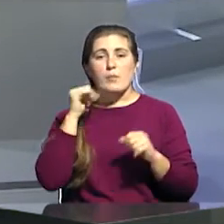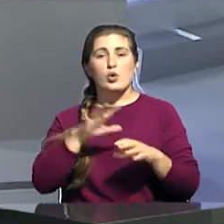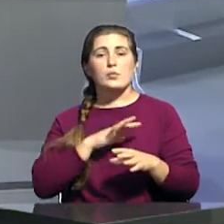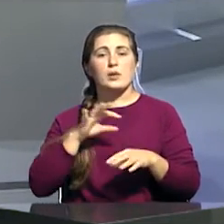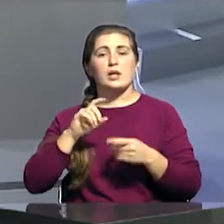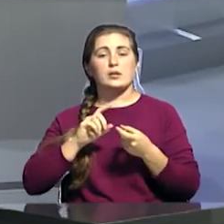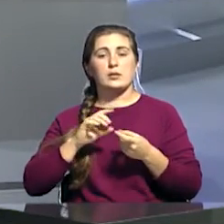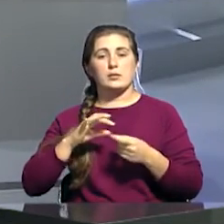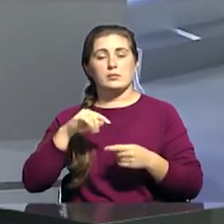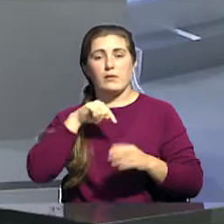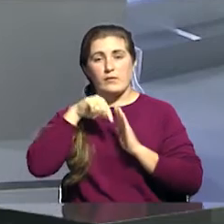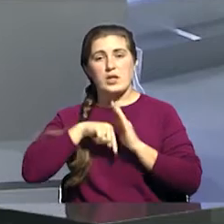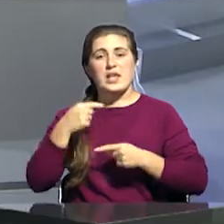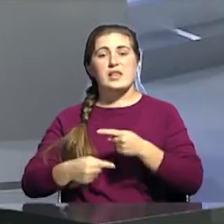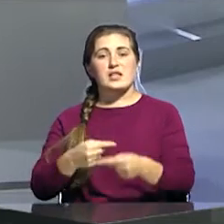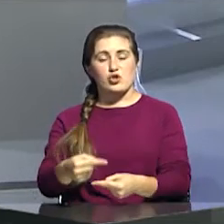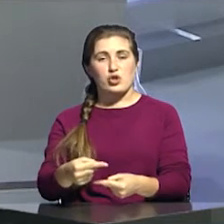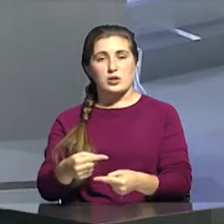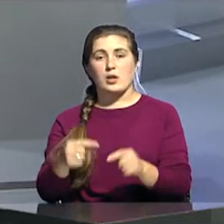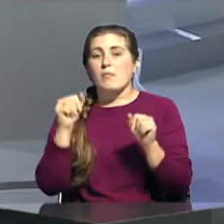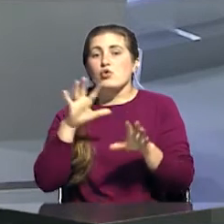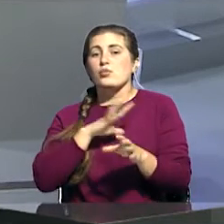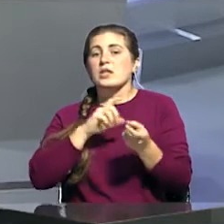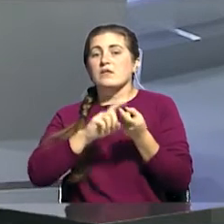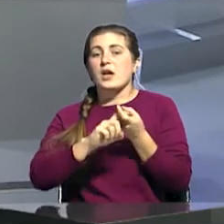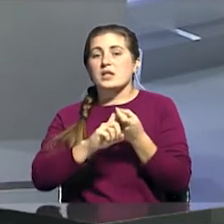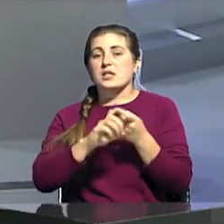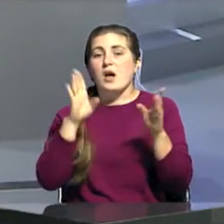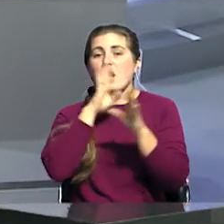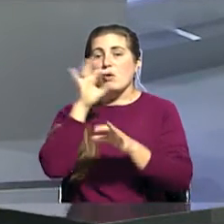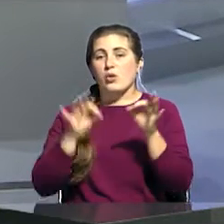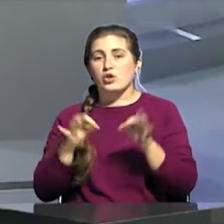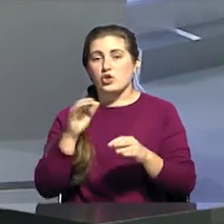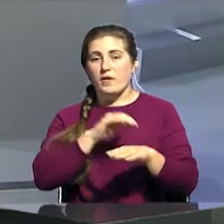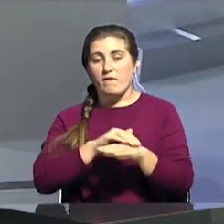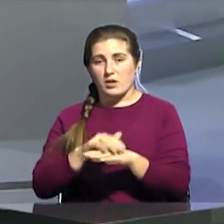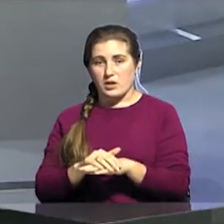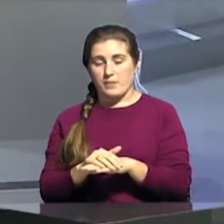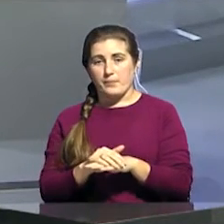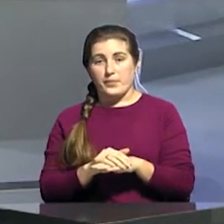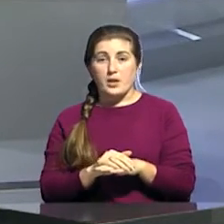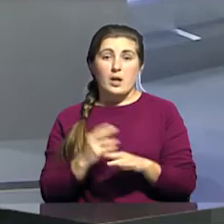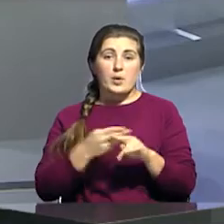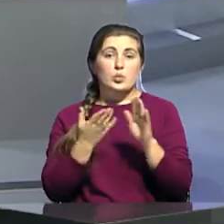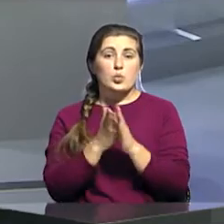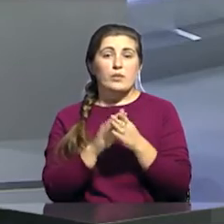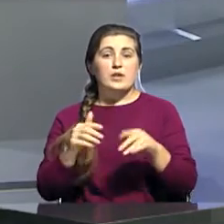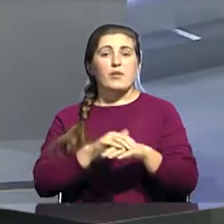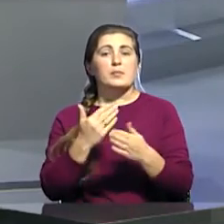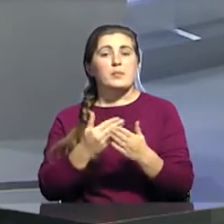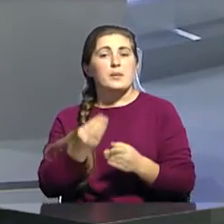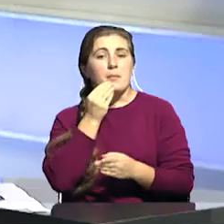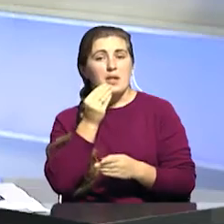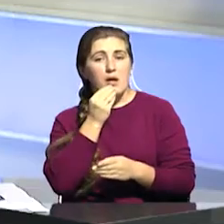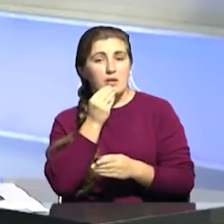генетические. Причины могут быть связаны с экологическими факторами. Безусловно, здесь фактор питания